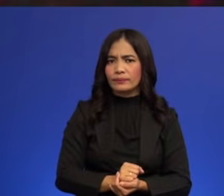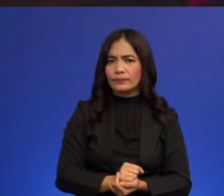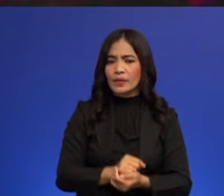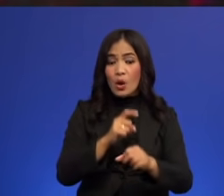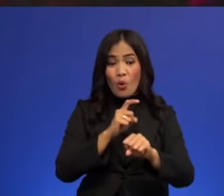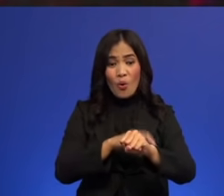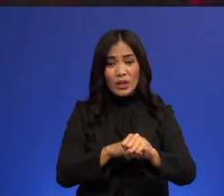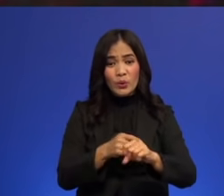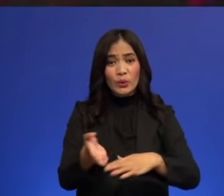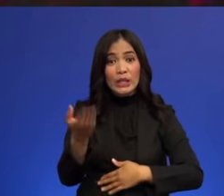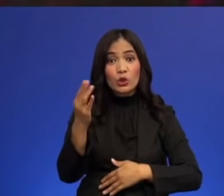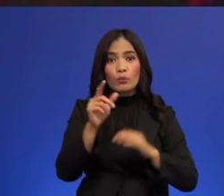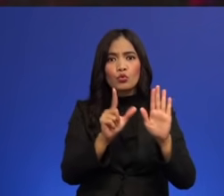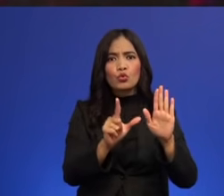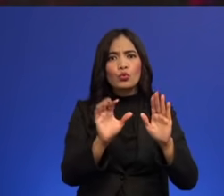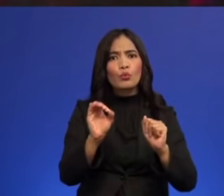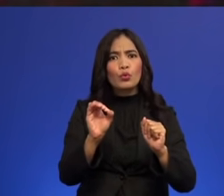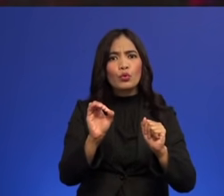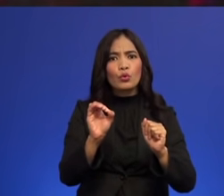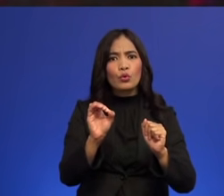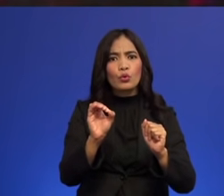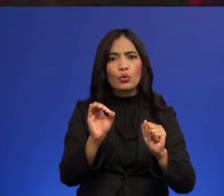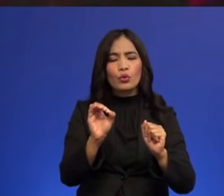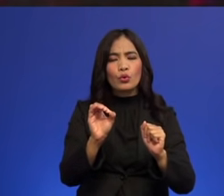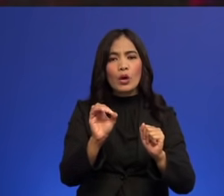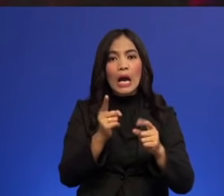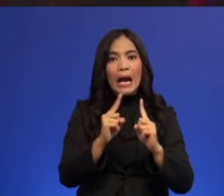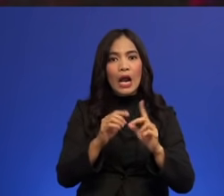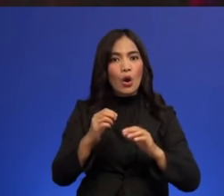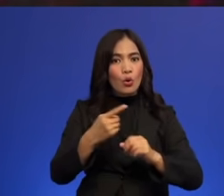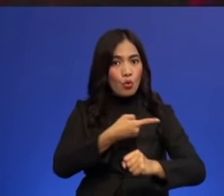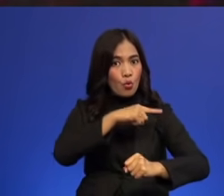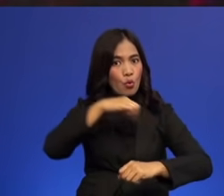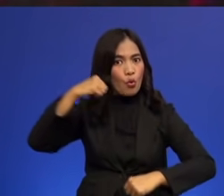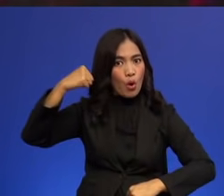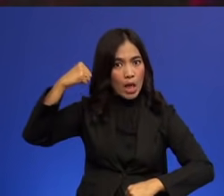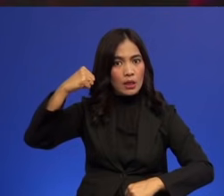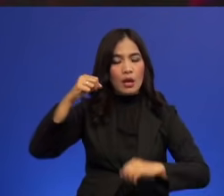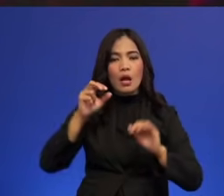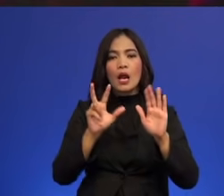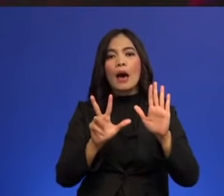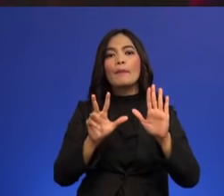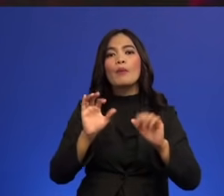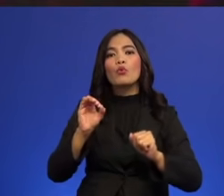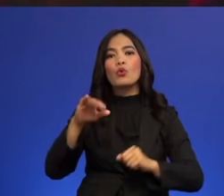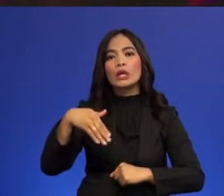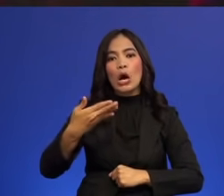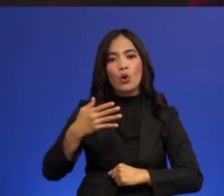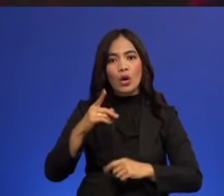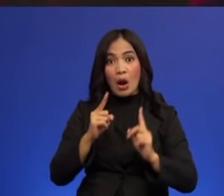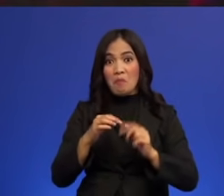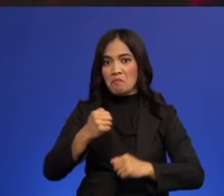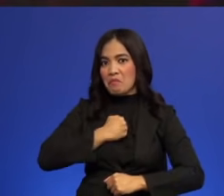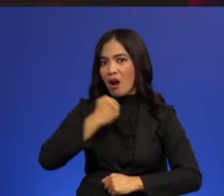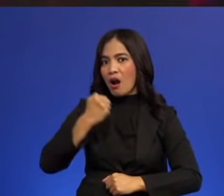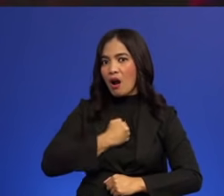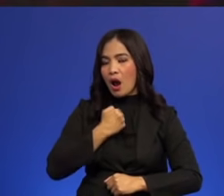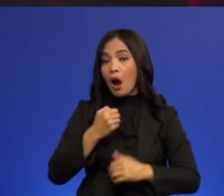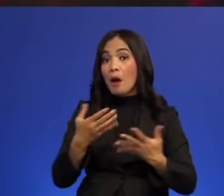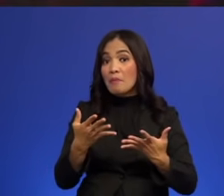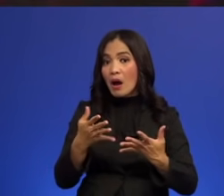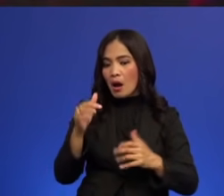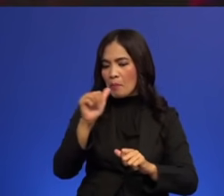Masa hidup kita hanya 70 tahun. Dan jika kita kuat 80 tahun dan kebanggaannya